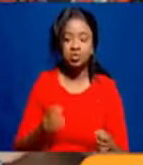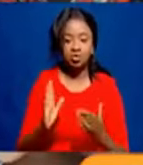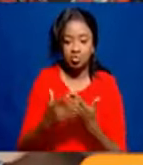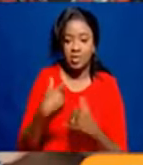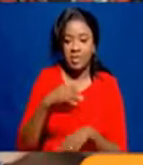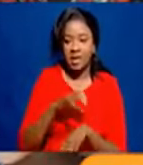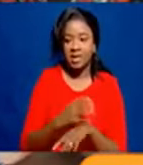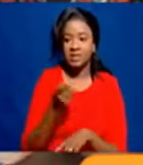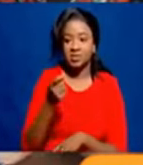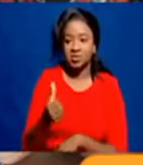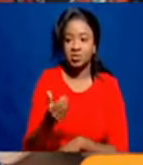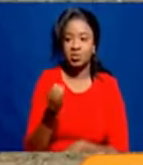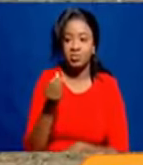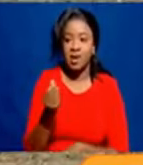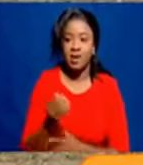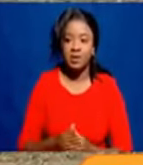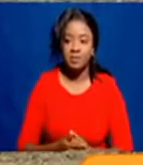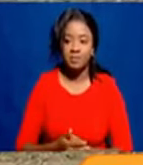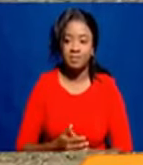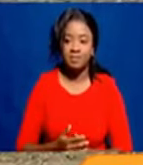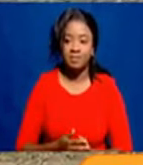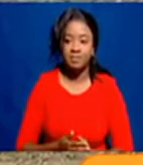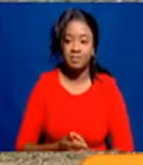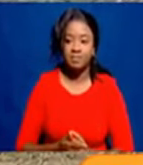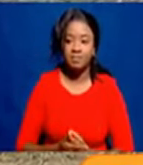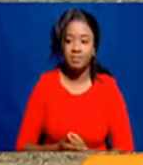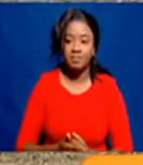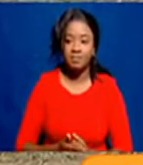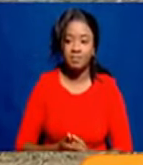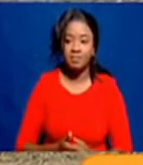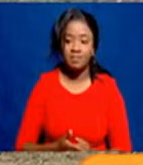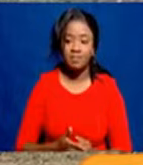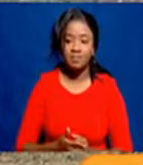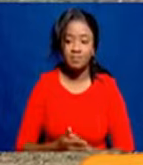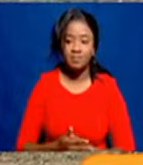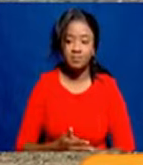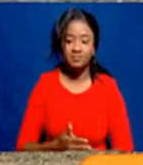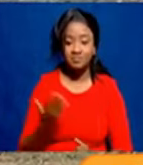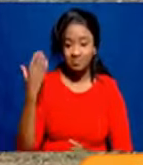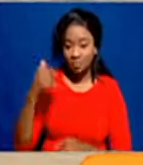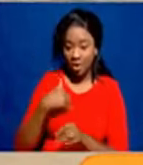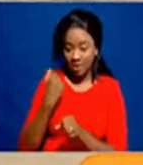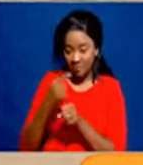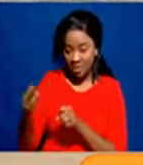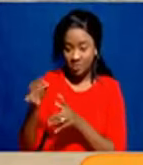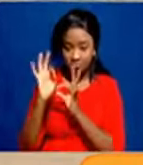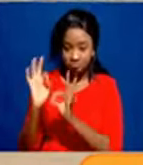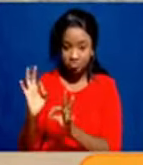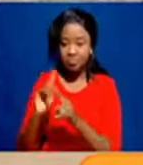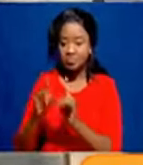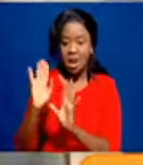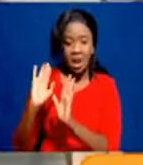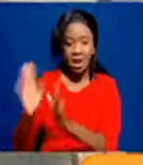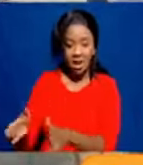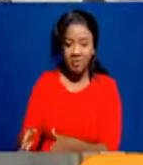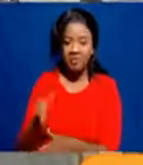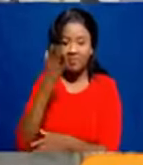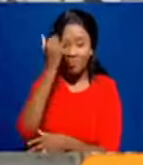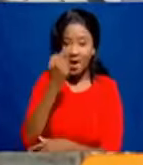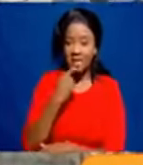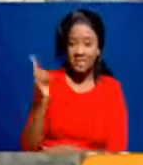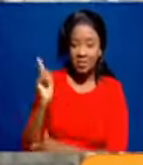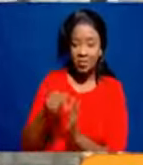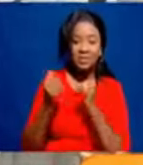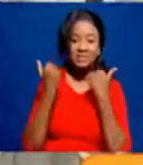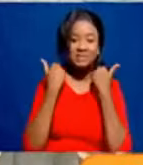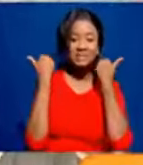nipate posha ya kuletea watoto jioni. Licha ya kuwa na kazi ya kutegemewa maishani, Erumu aliwacha kazi hiyo kwa kile